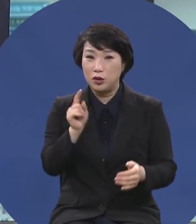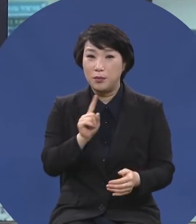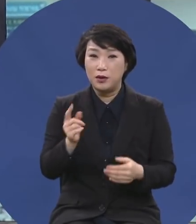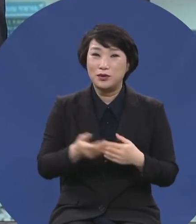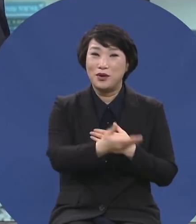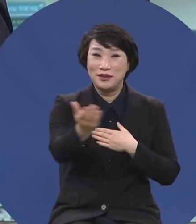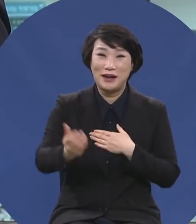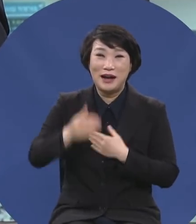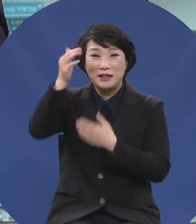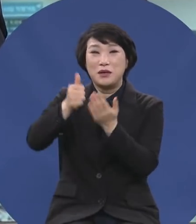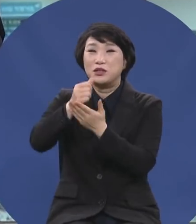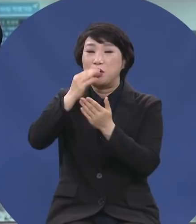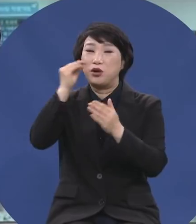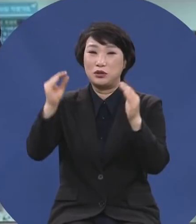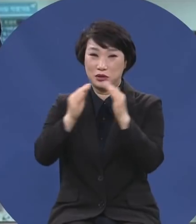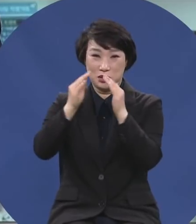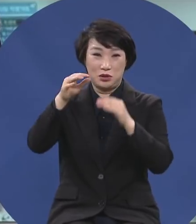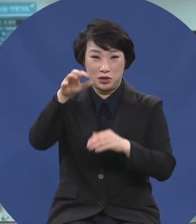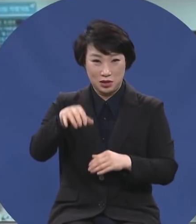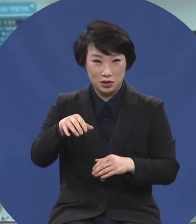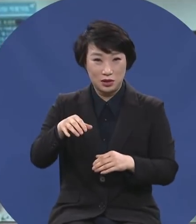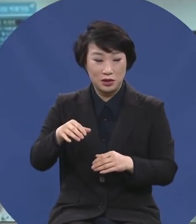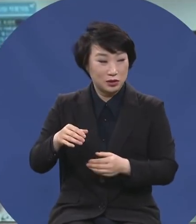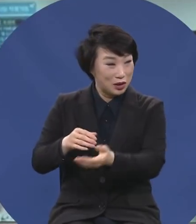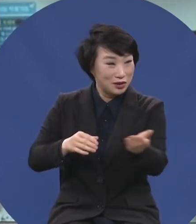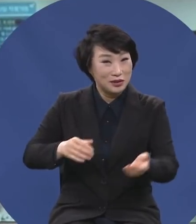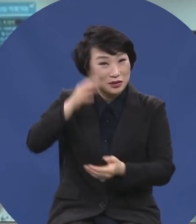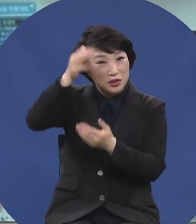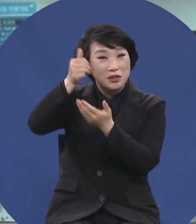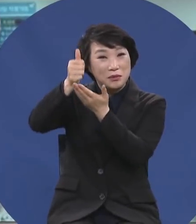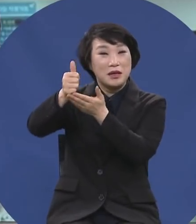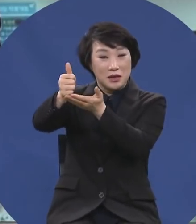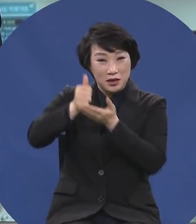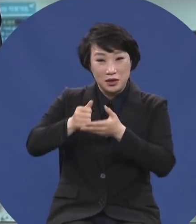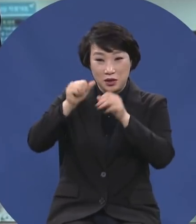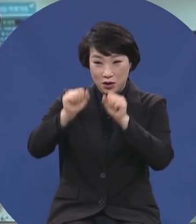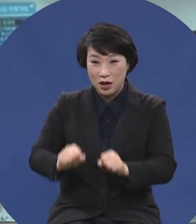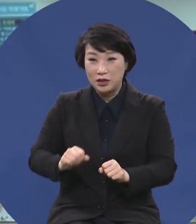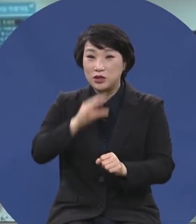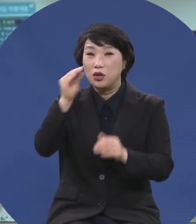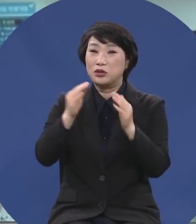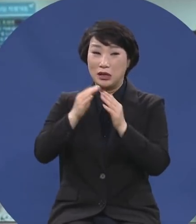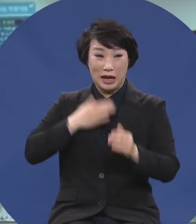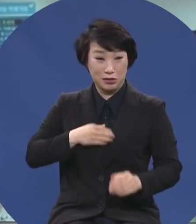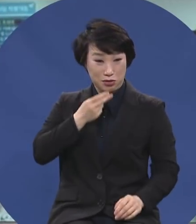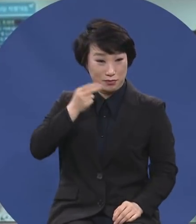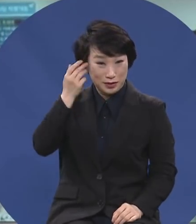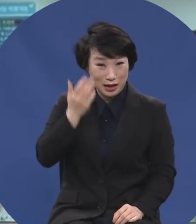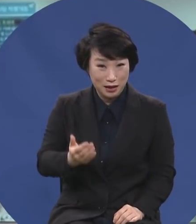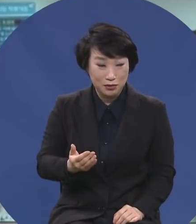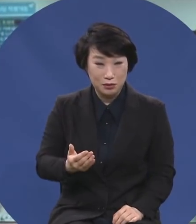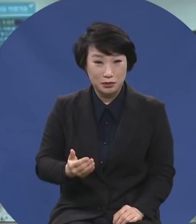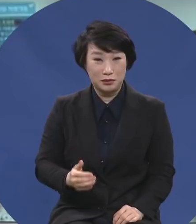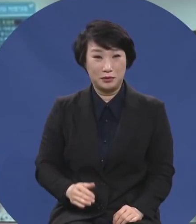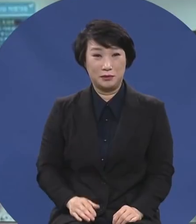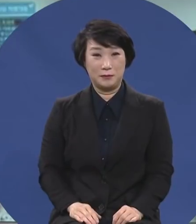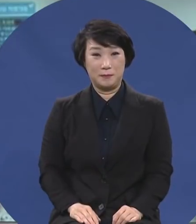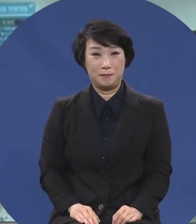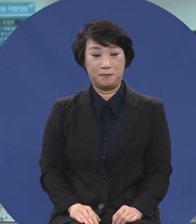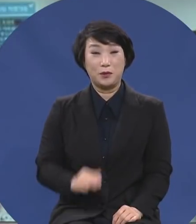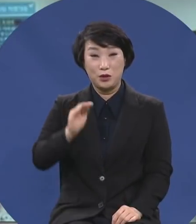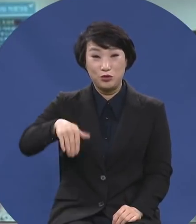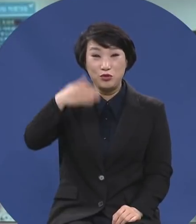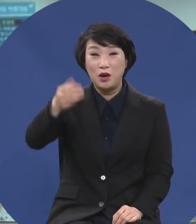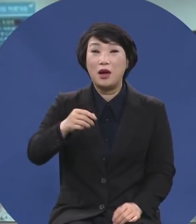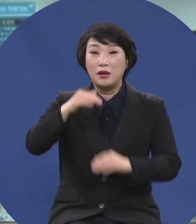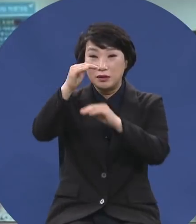너희가 하나님의 전인 것과 성령이 거하는 전인 것을 알지 못하느뇨. 예, 그 뒤에